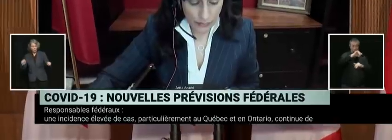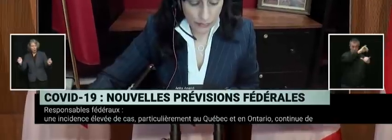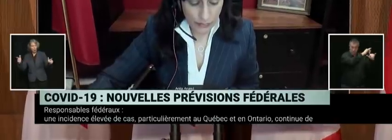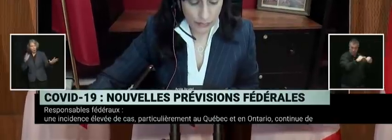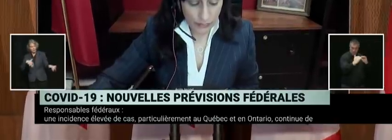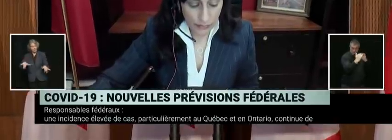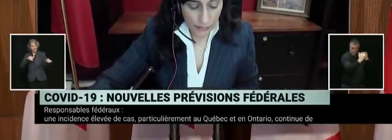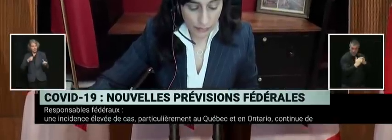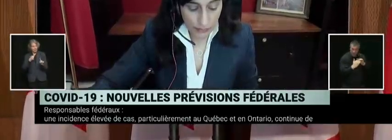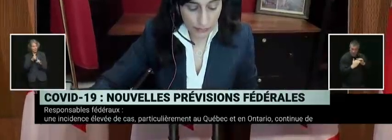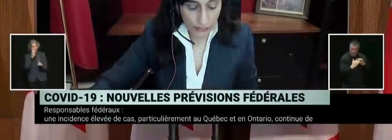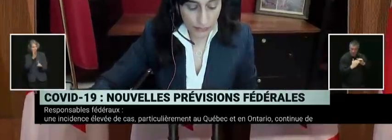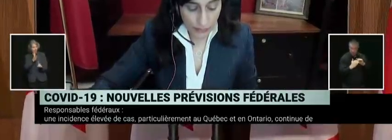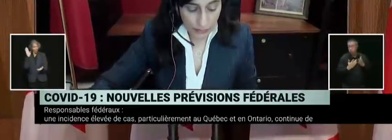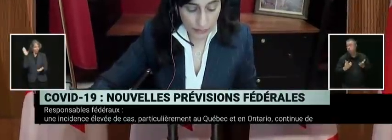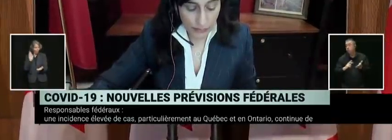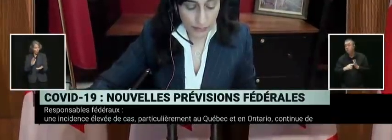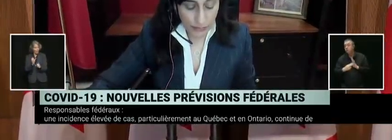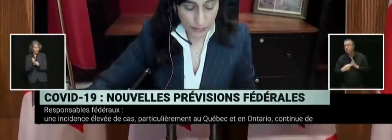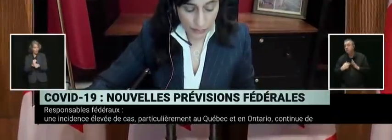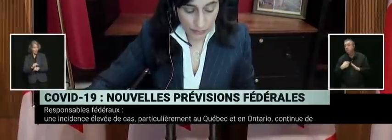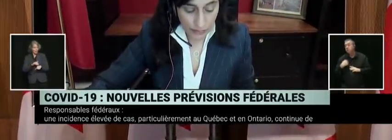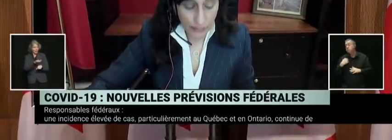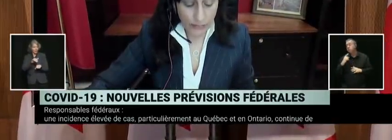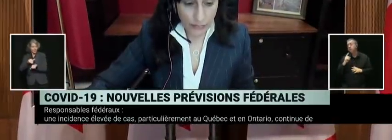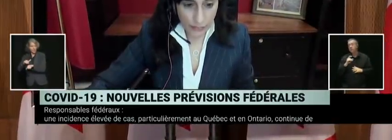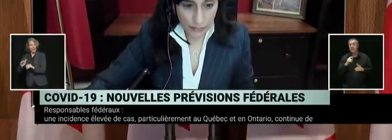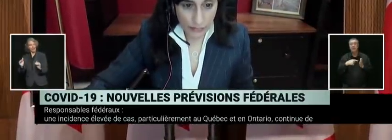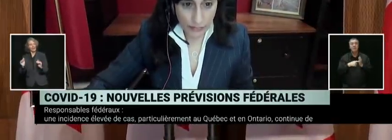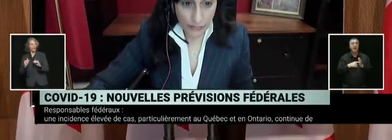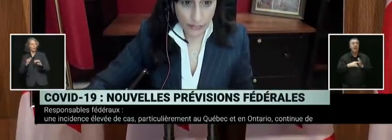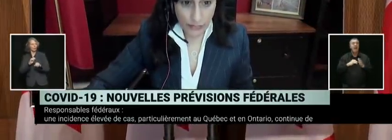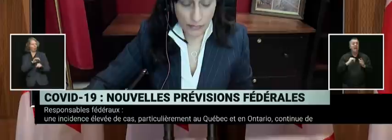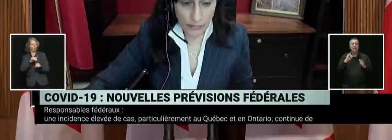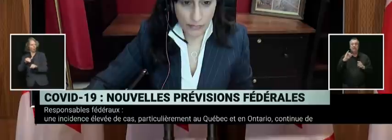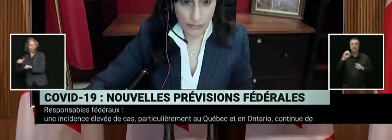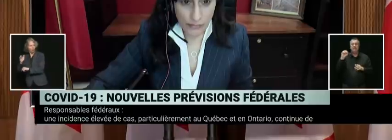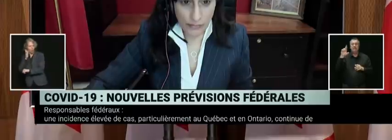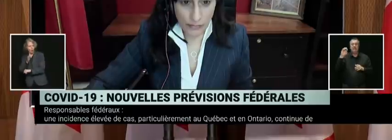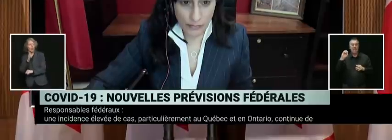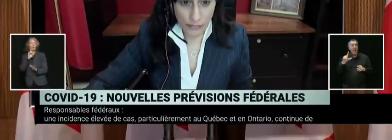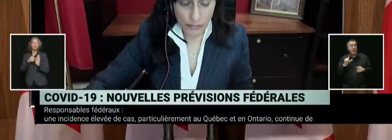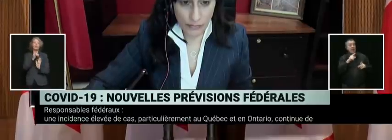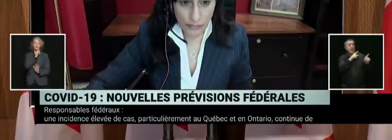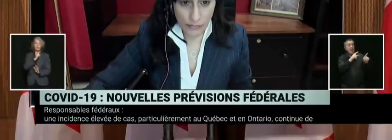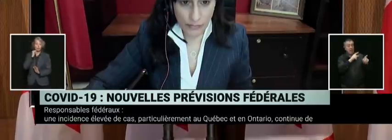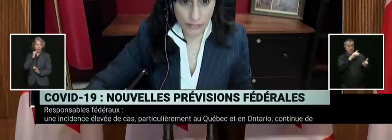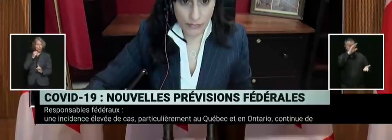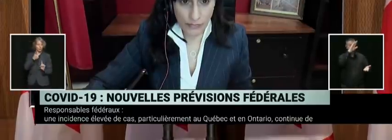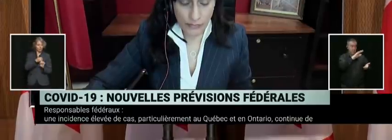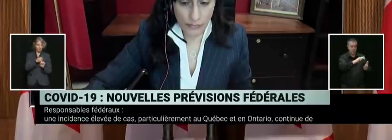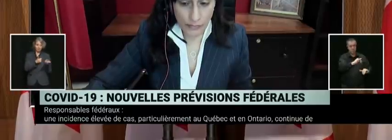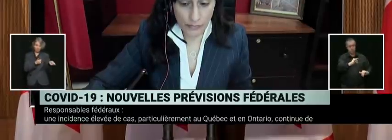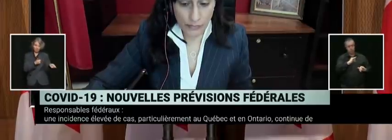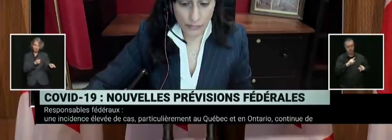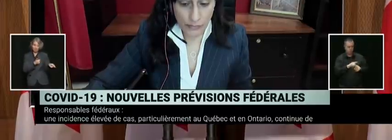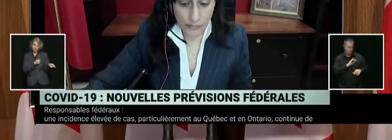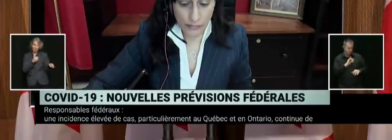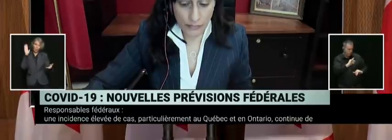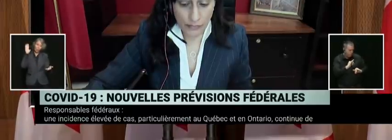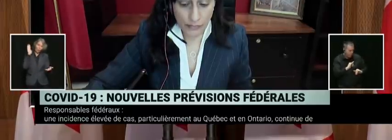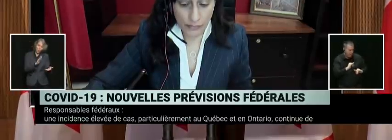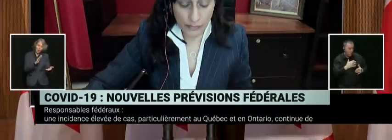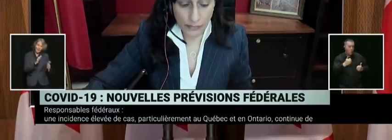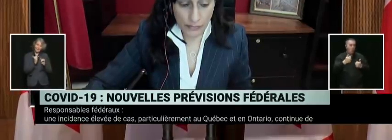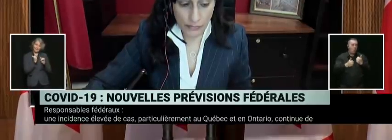est-ce que Israël, par exemple, aura droit à la même baisse que le Canada ou c'est votre impression,